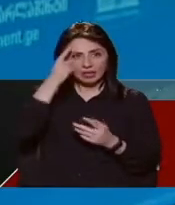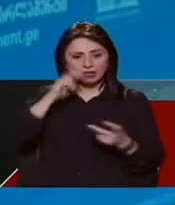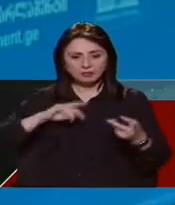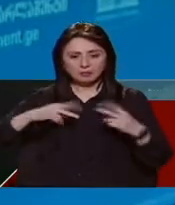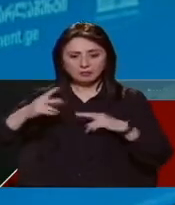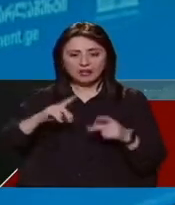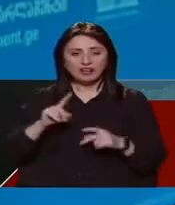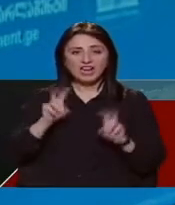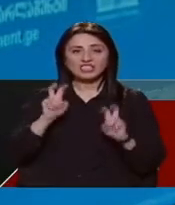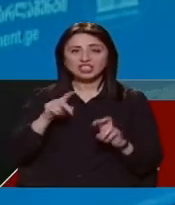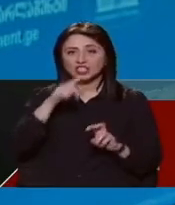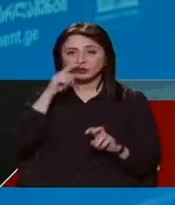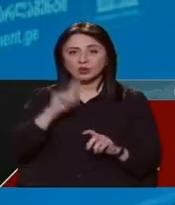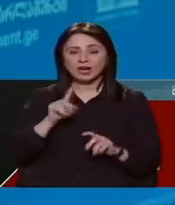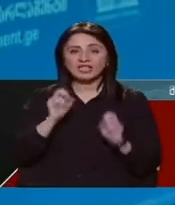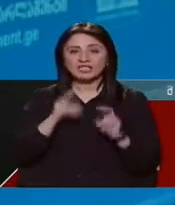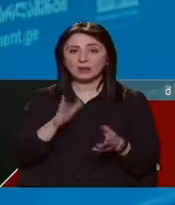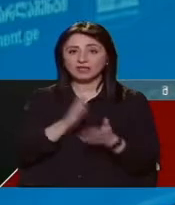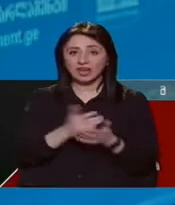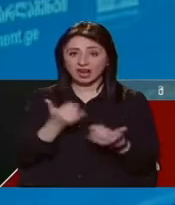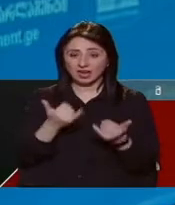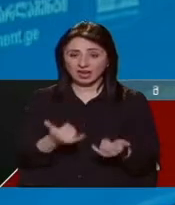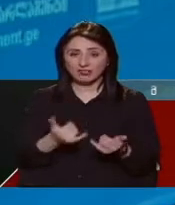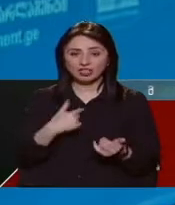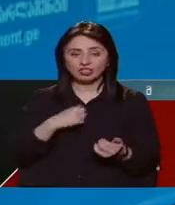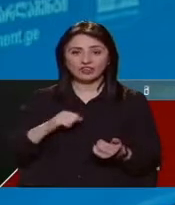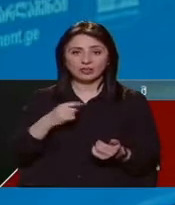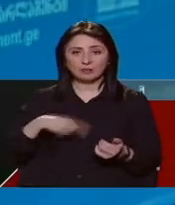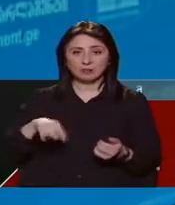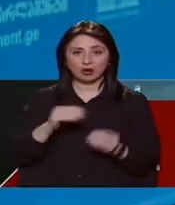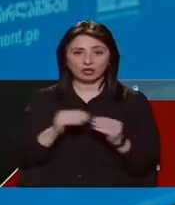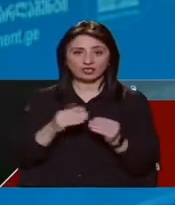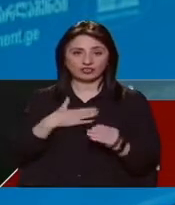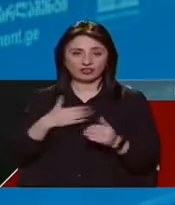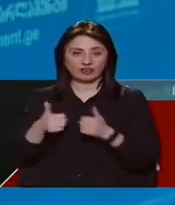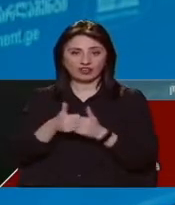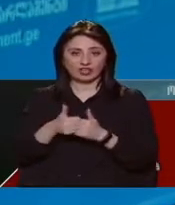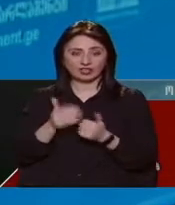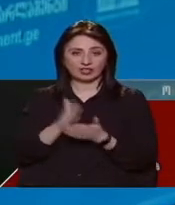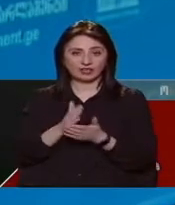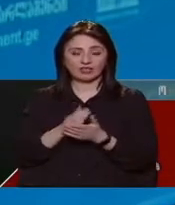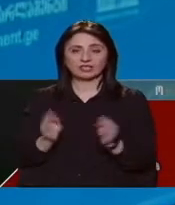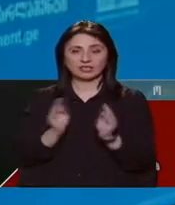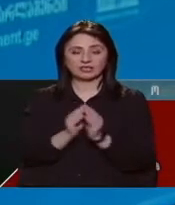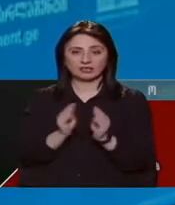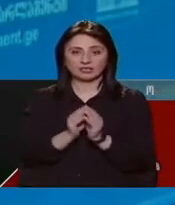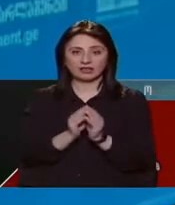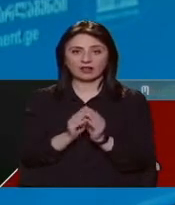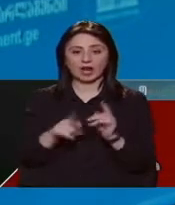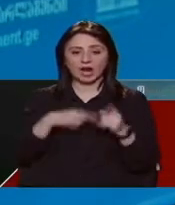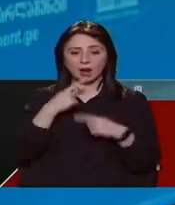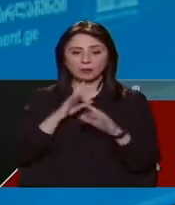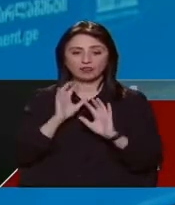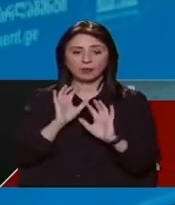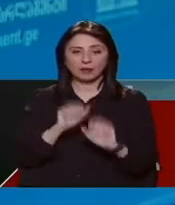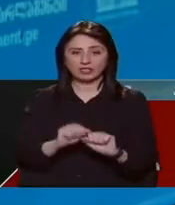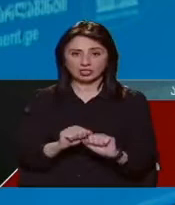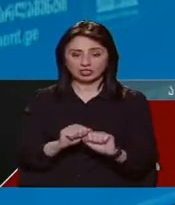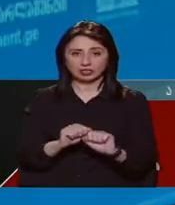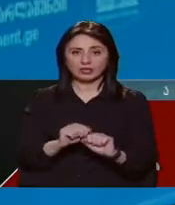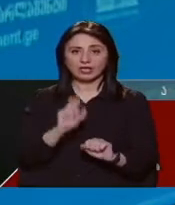Turas Nishna, Sruset, Hidras Hartres, Armad Gesis, Tony Megobrevis, Tony Gorditarian, Isev Gamotkoan, Hardach